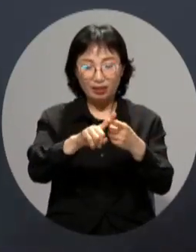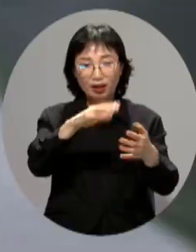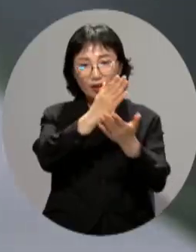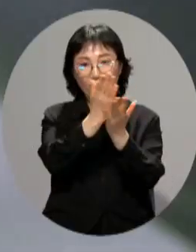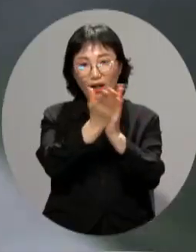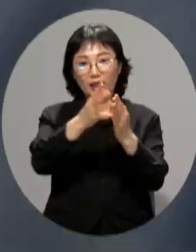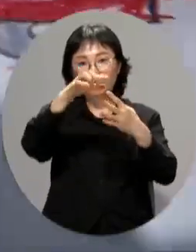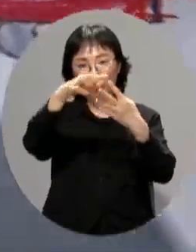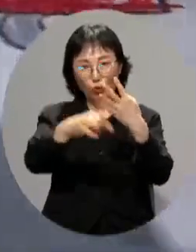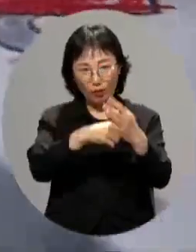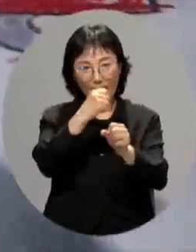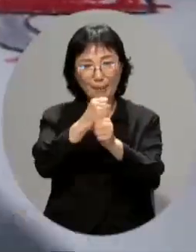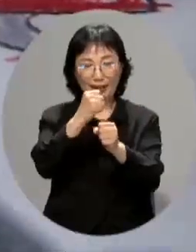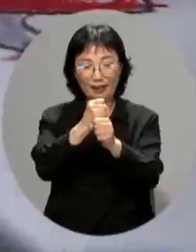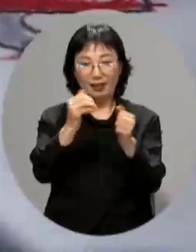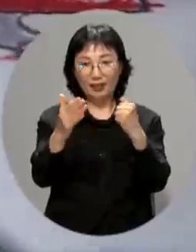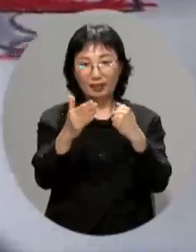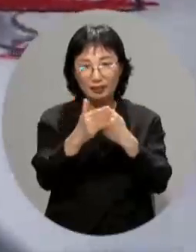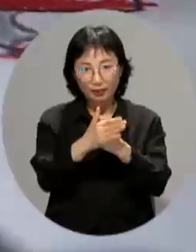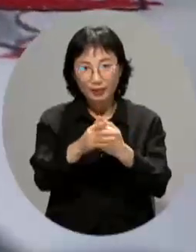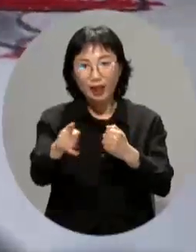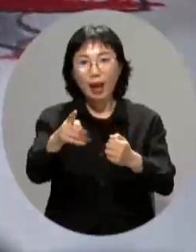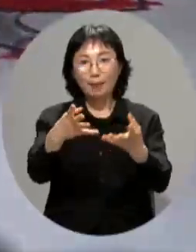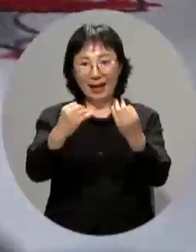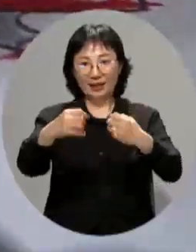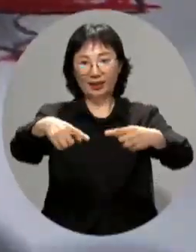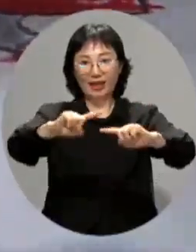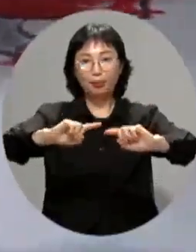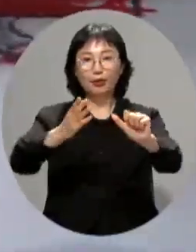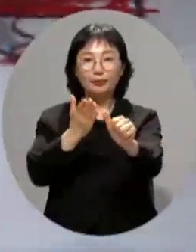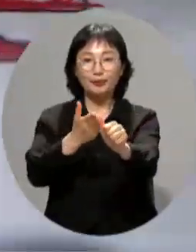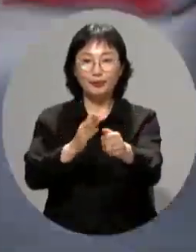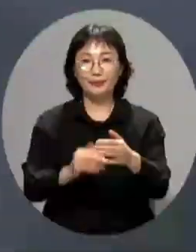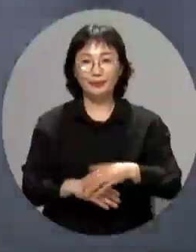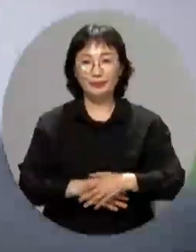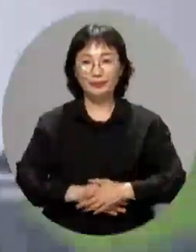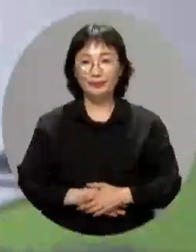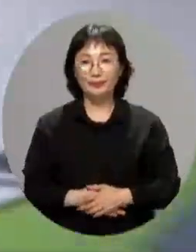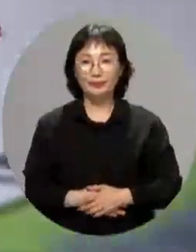마련했다며 적극적인 참여를 권장하고 있습니다. MBC 뉴스 조수영입니다.